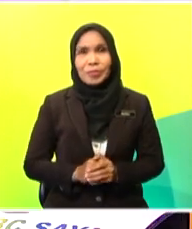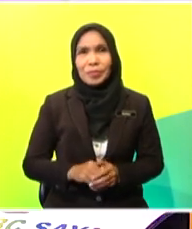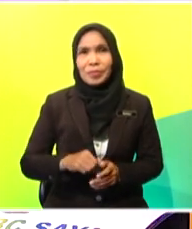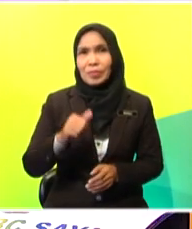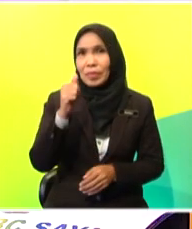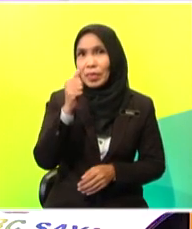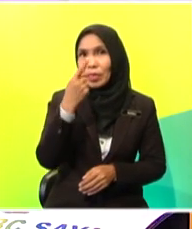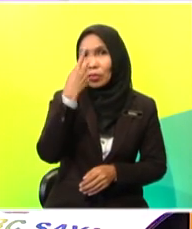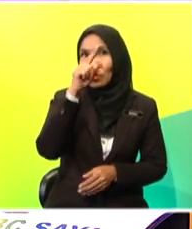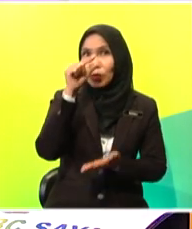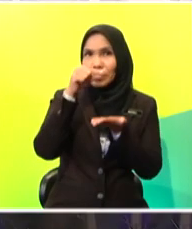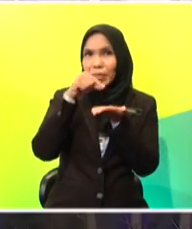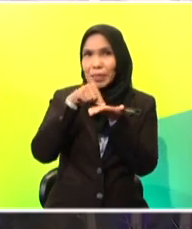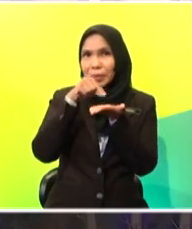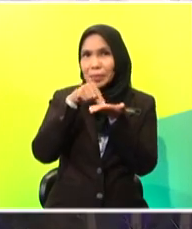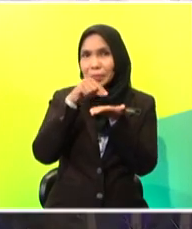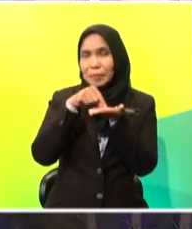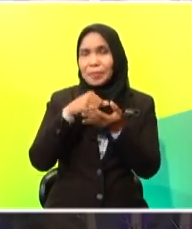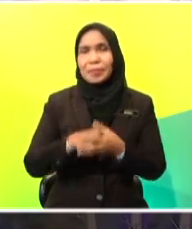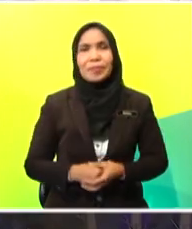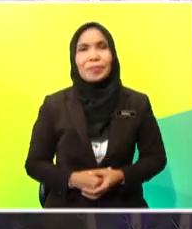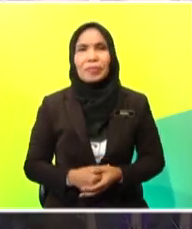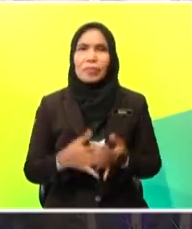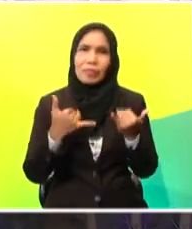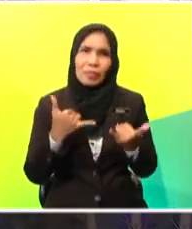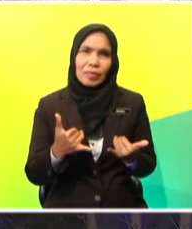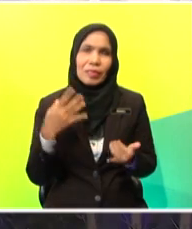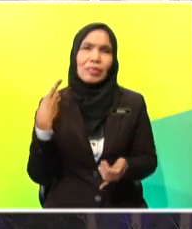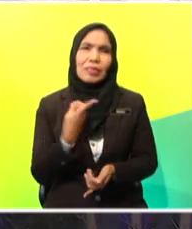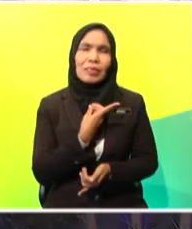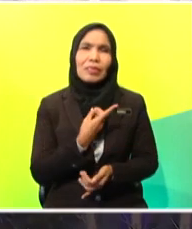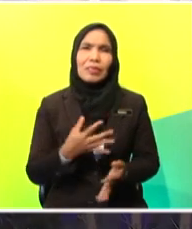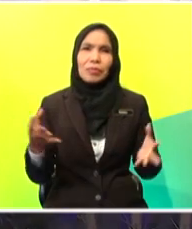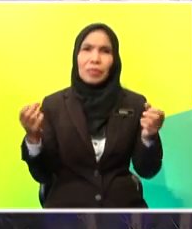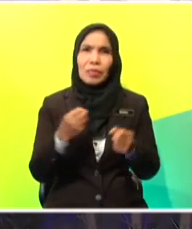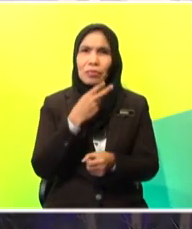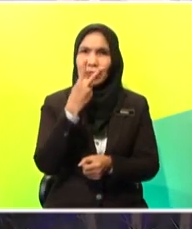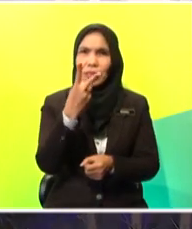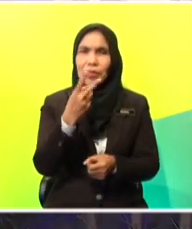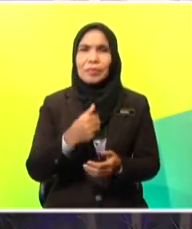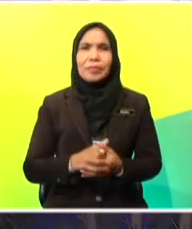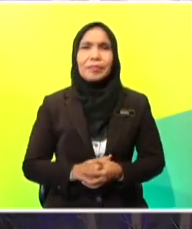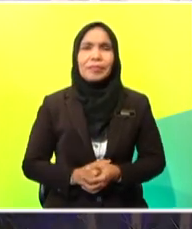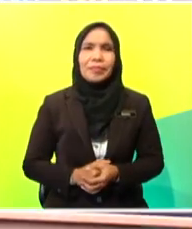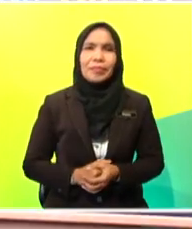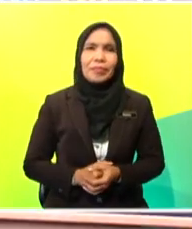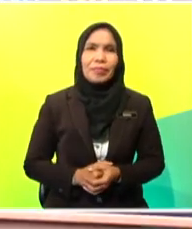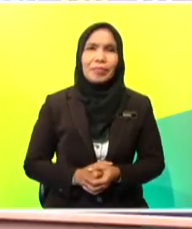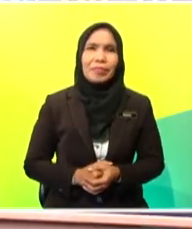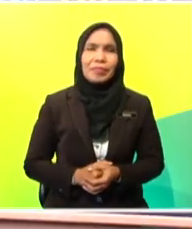ayam sekarang kita nggak tengok dan kita nah oke sebut macam